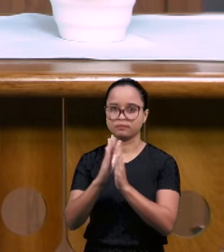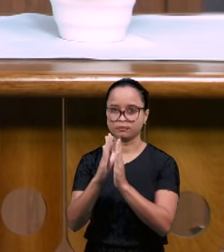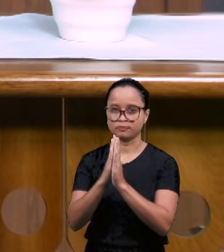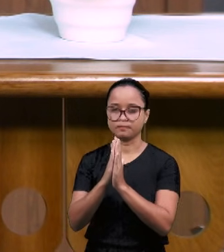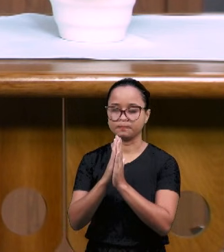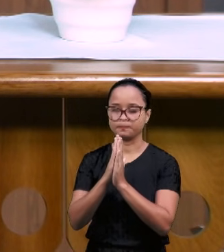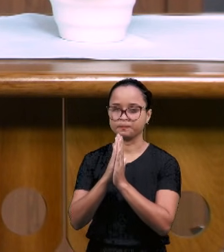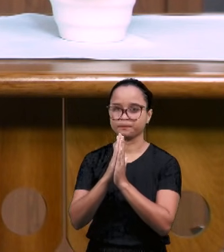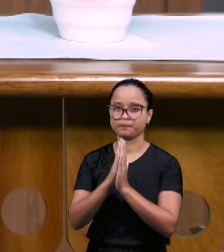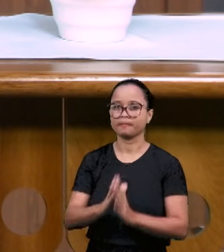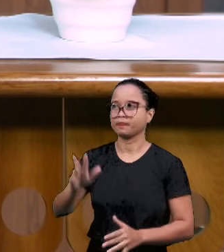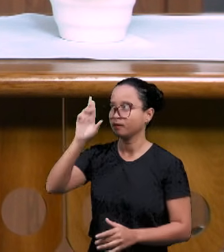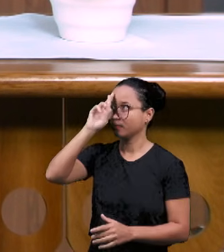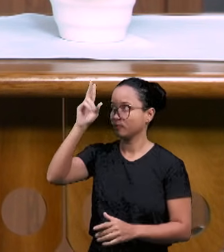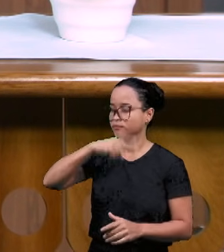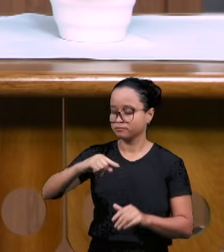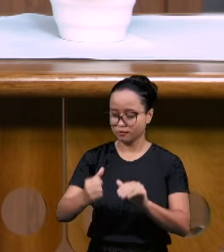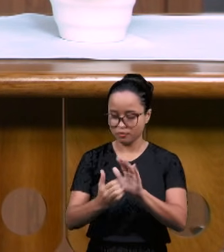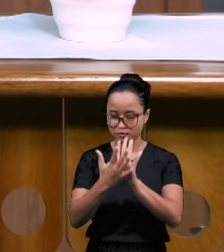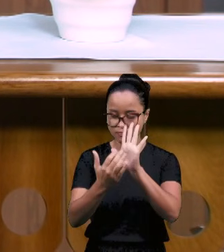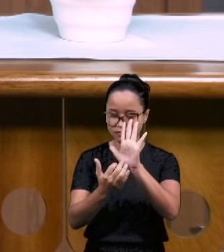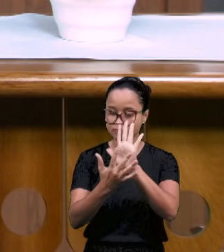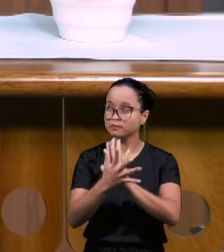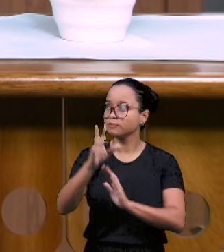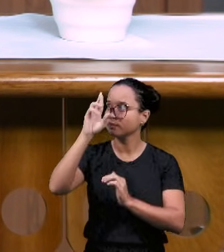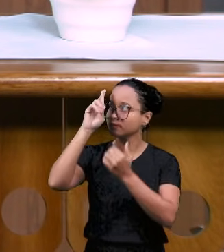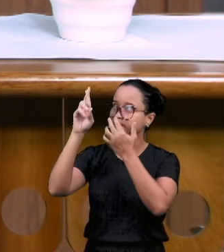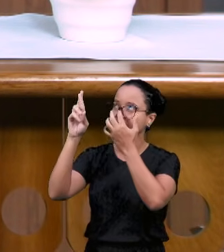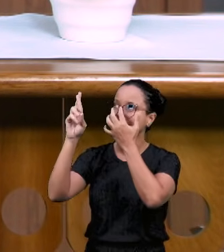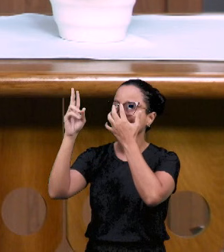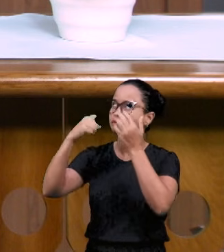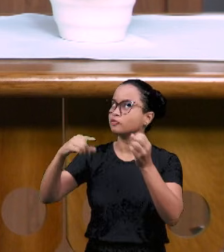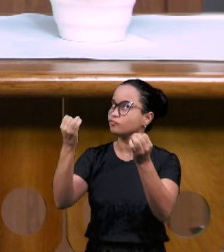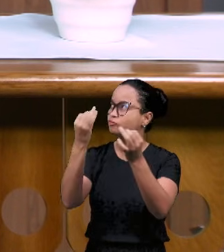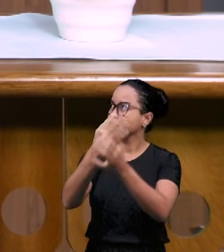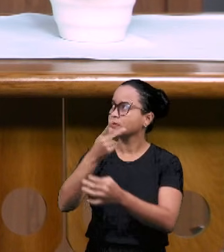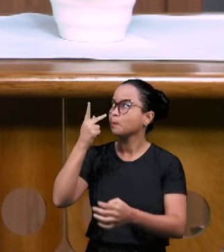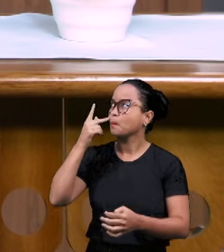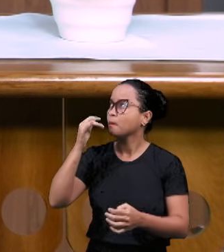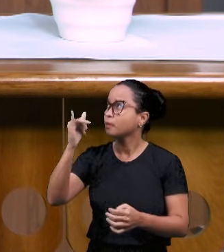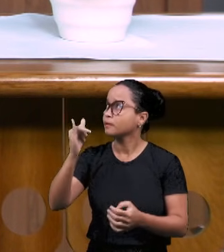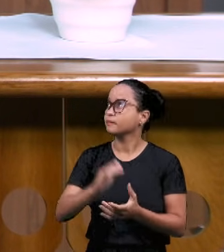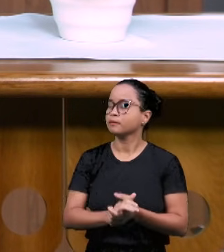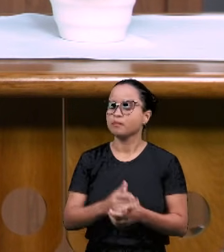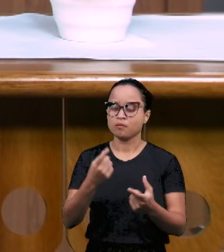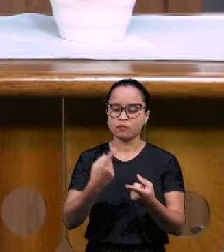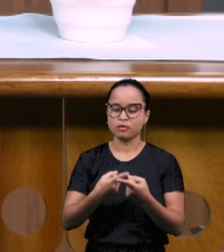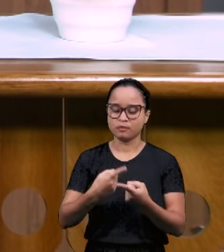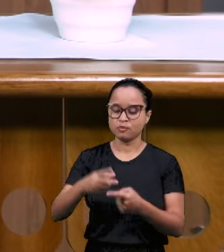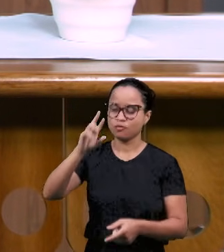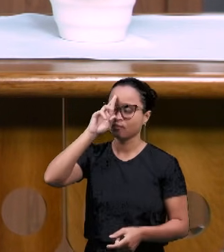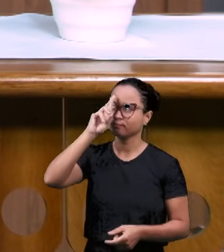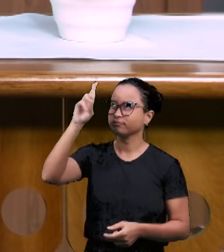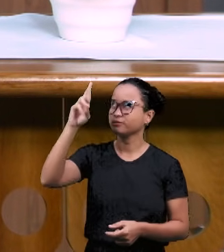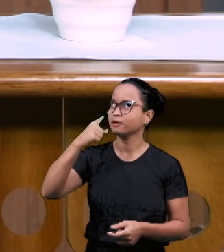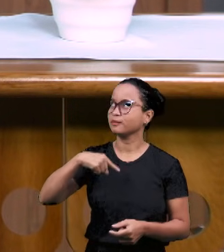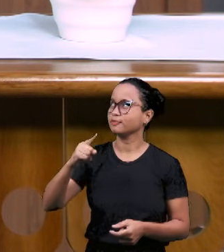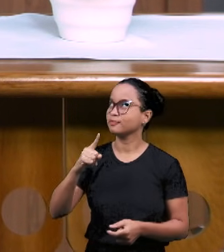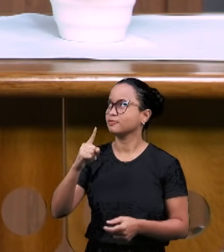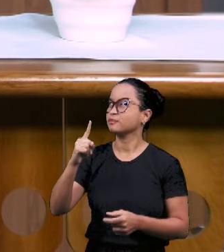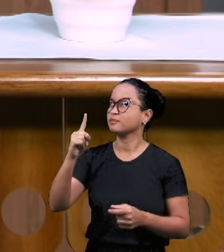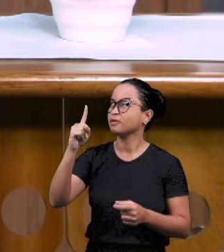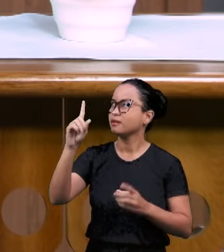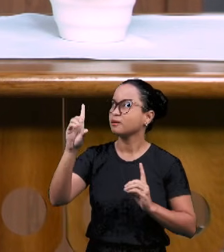prière. Seigneur, nous louons ton nom. Nous te glorifions, Père, car le Seigneur nous fait retrouver la perle de grand